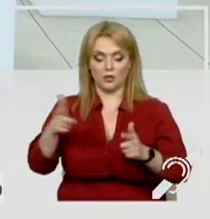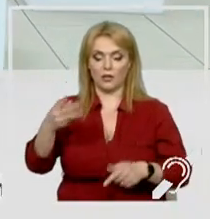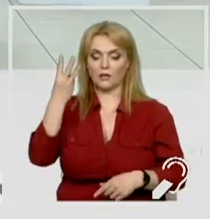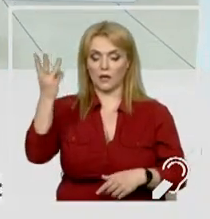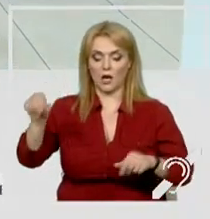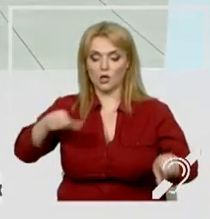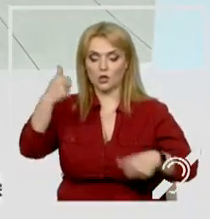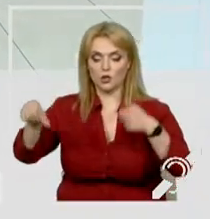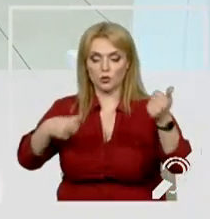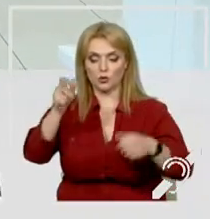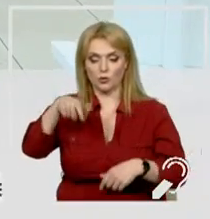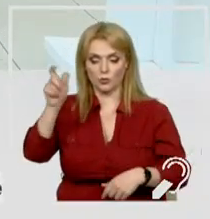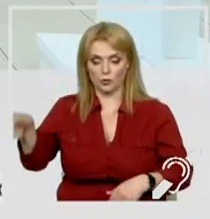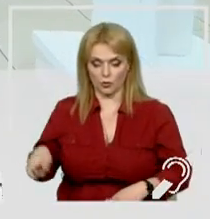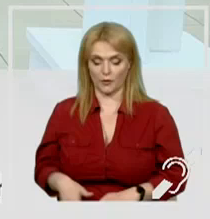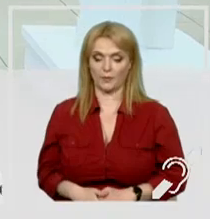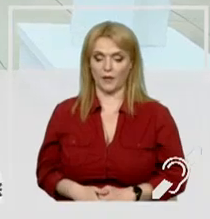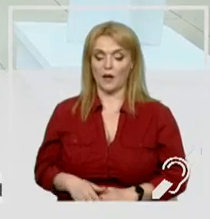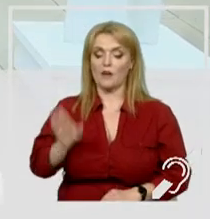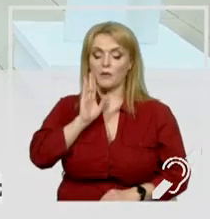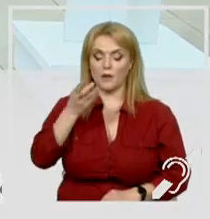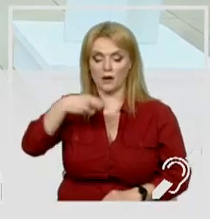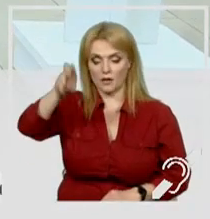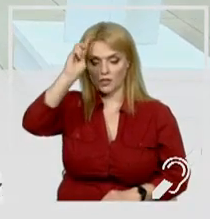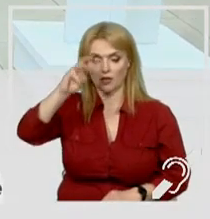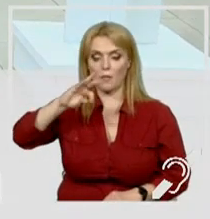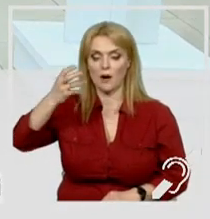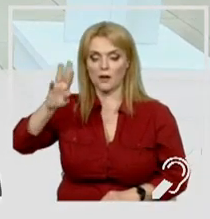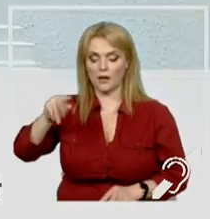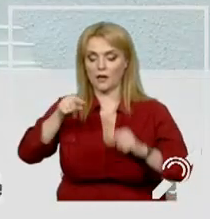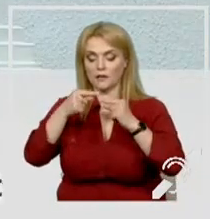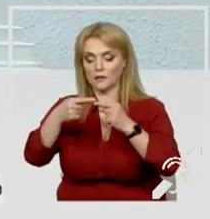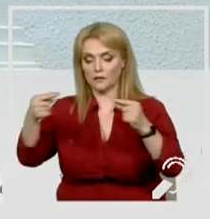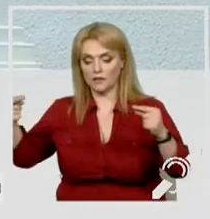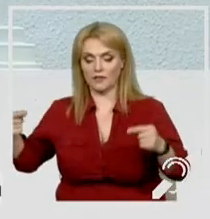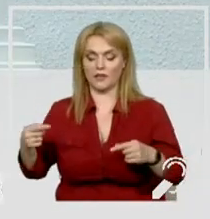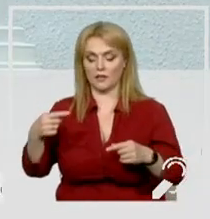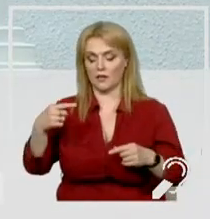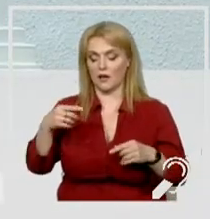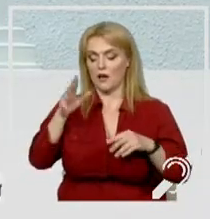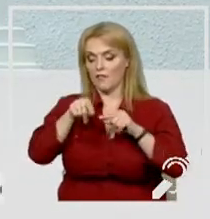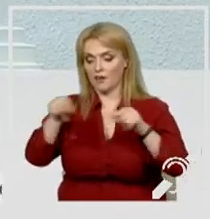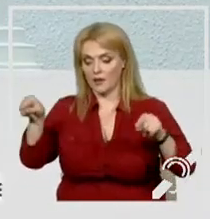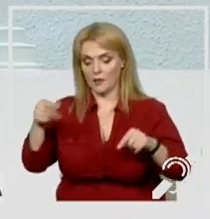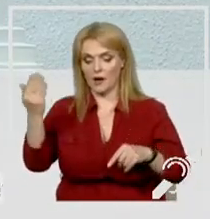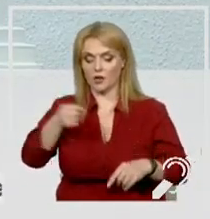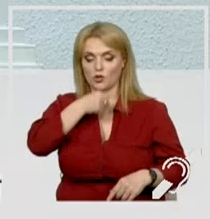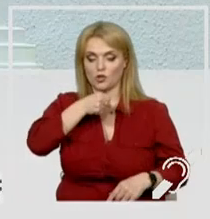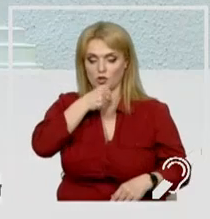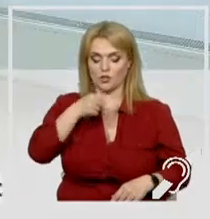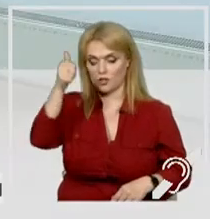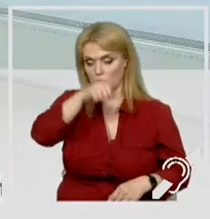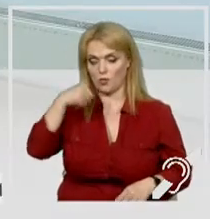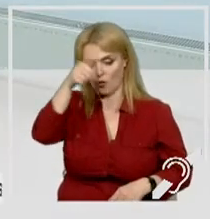o reprezintă pe Regina Maria în diferite perioade ale vieții. În 2022, Asociația Monumentum